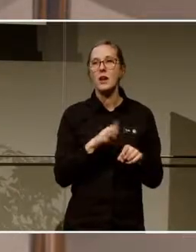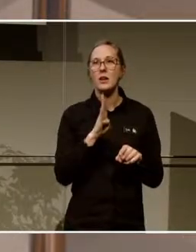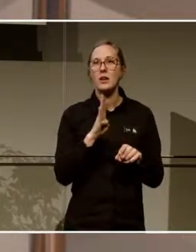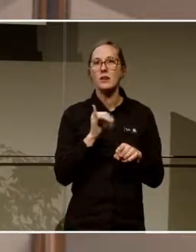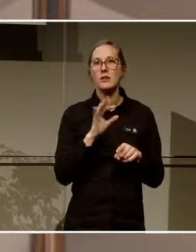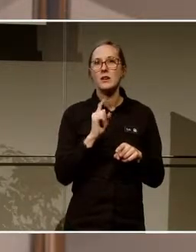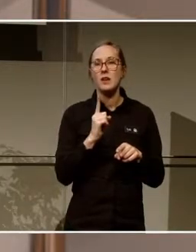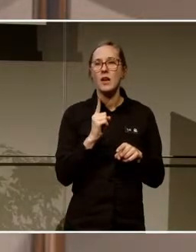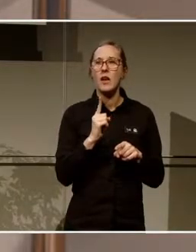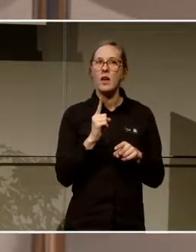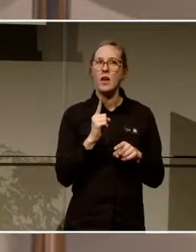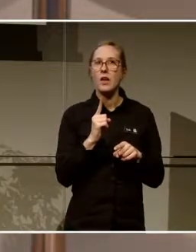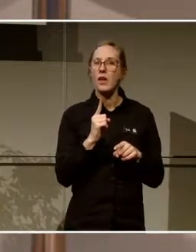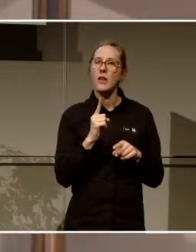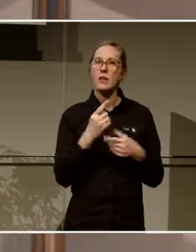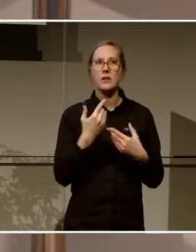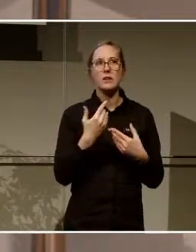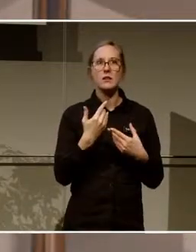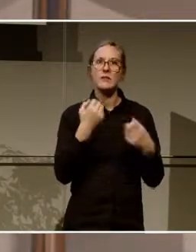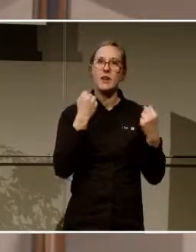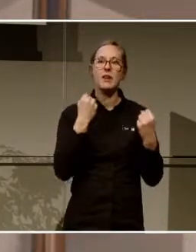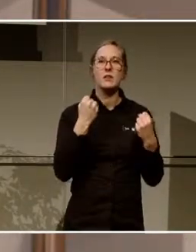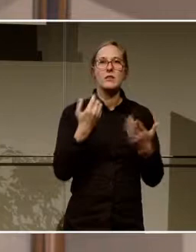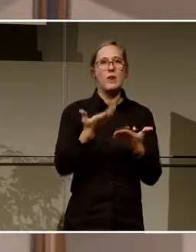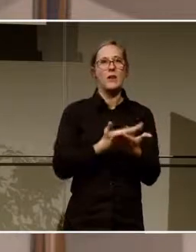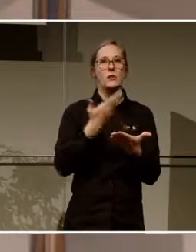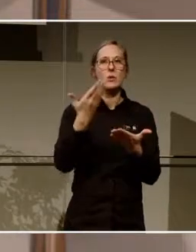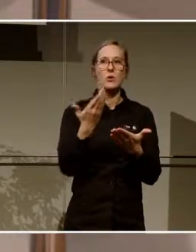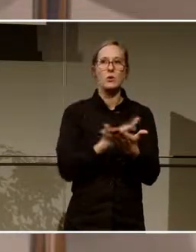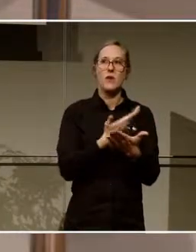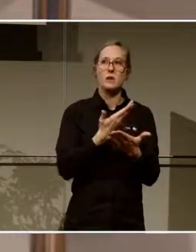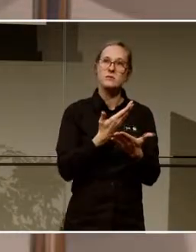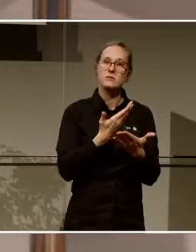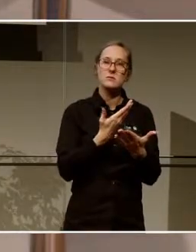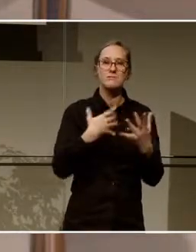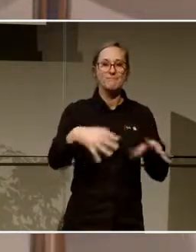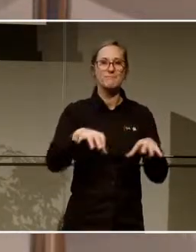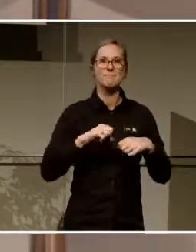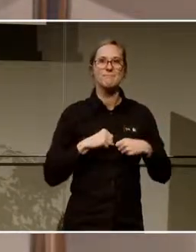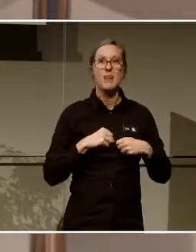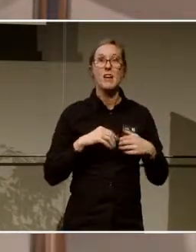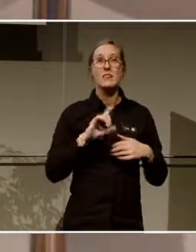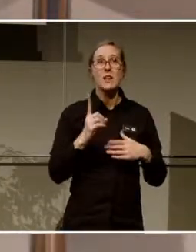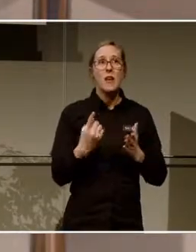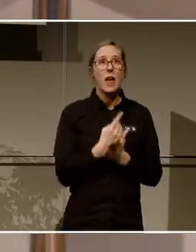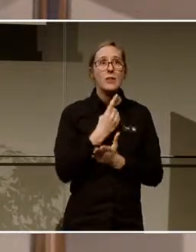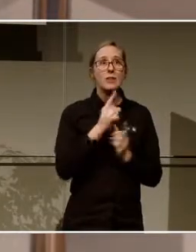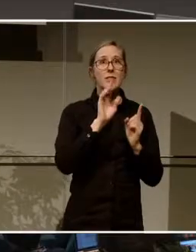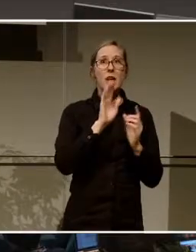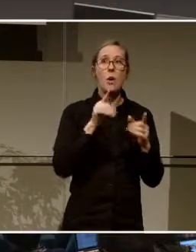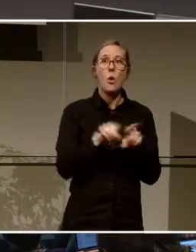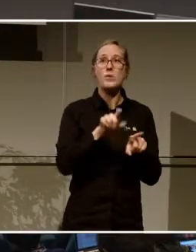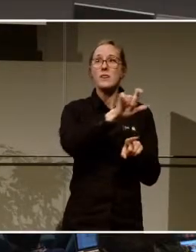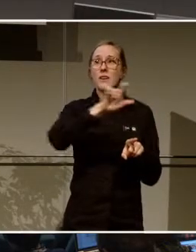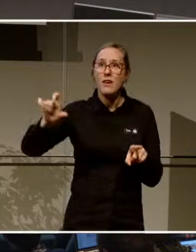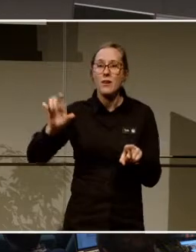sån nationell nod. För annars så är det mesta som sker, det händer ju ute hos er när ni träffar de